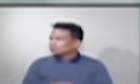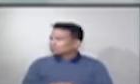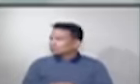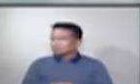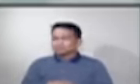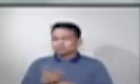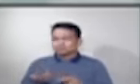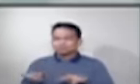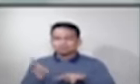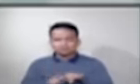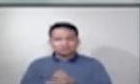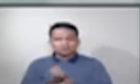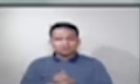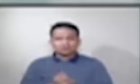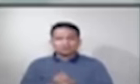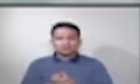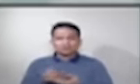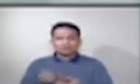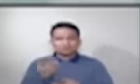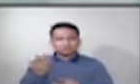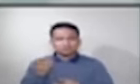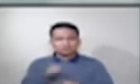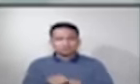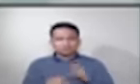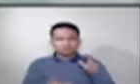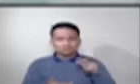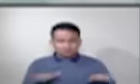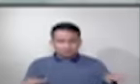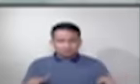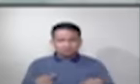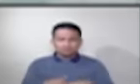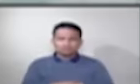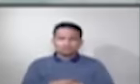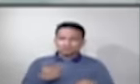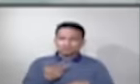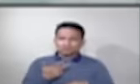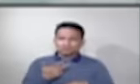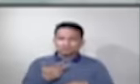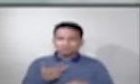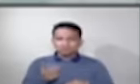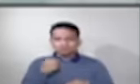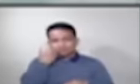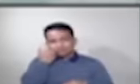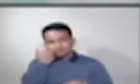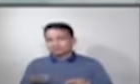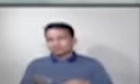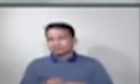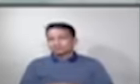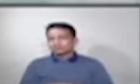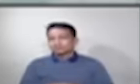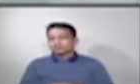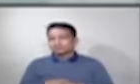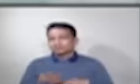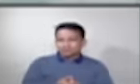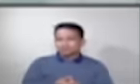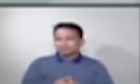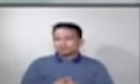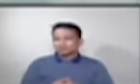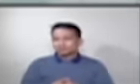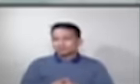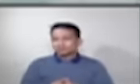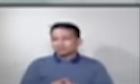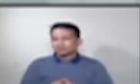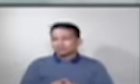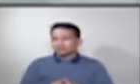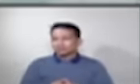kung dumoble ng sweldo ng mga police, eh sana po itong 3,000 a month for 3 children, eh mahihaya ka naman sir, dapat taas-taasan mo na rin. Sa ngayon